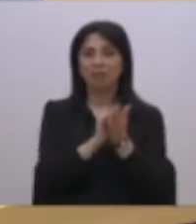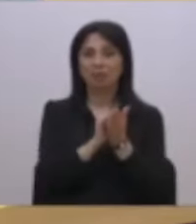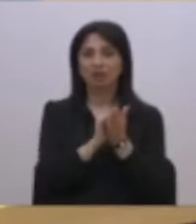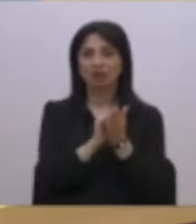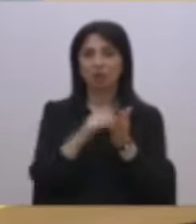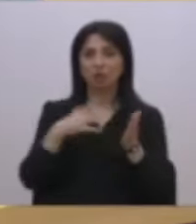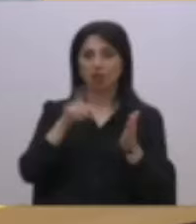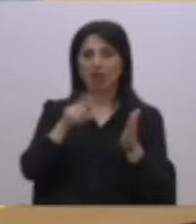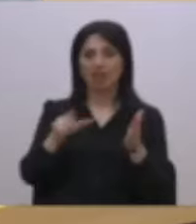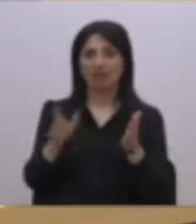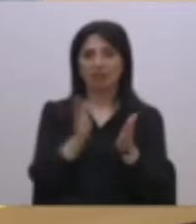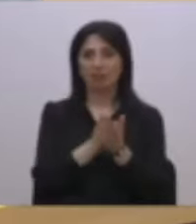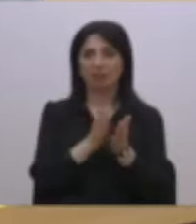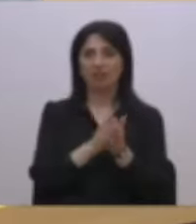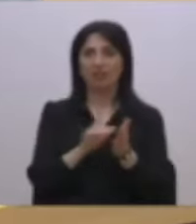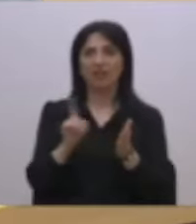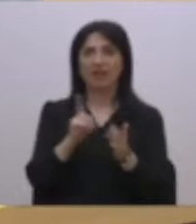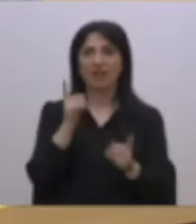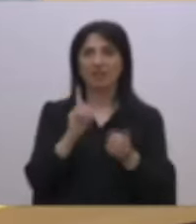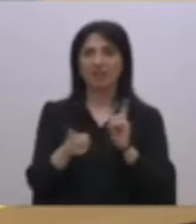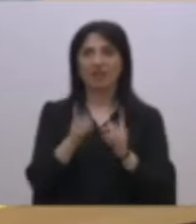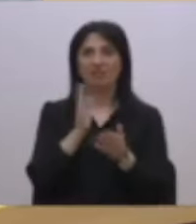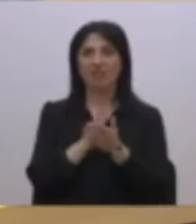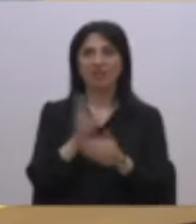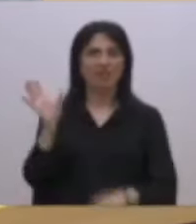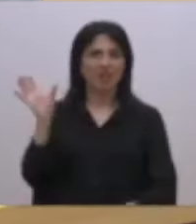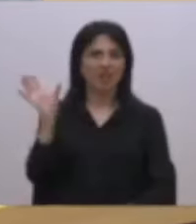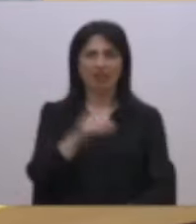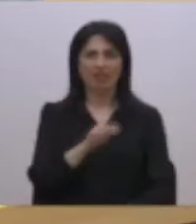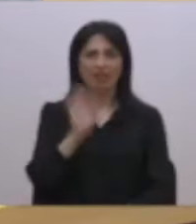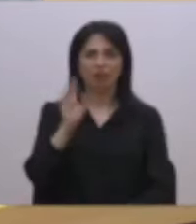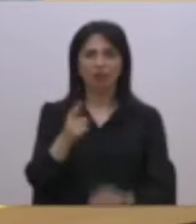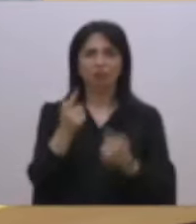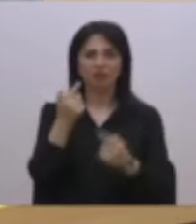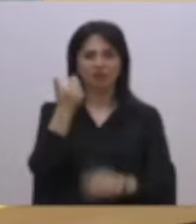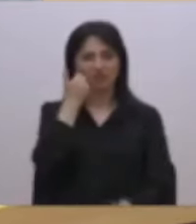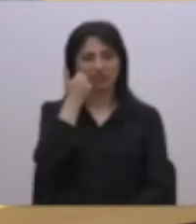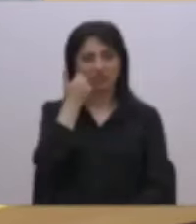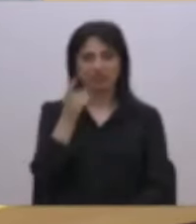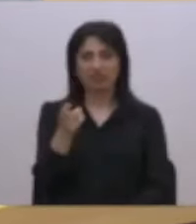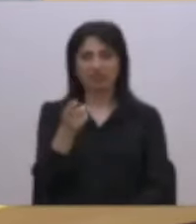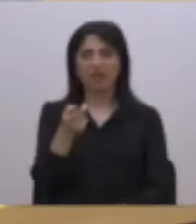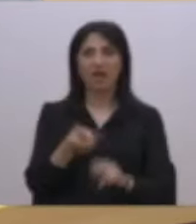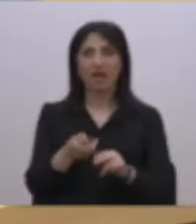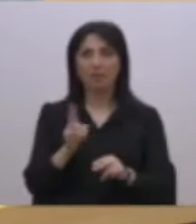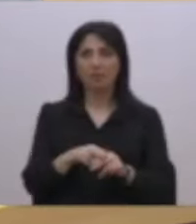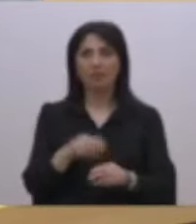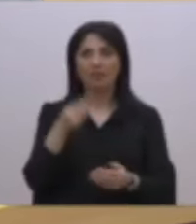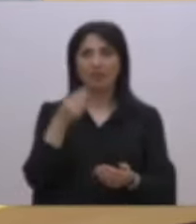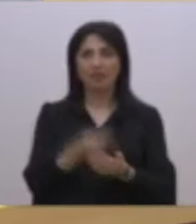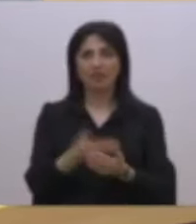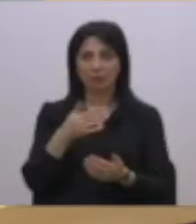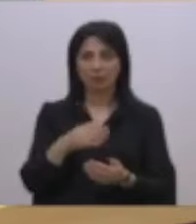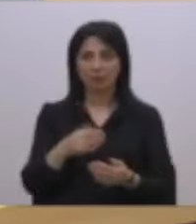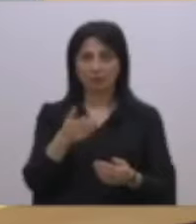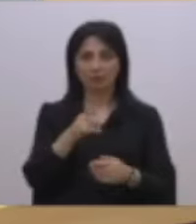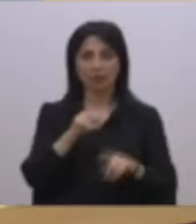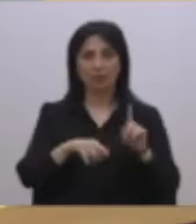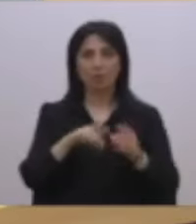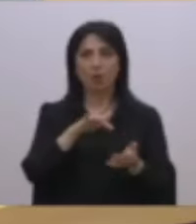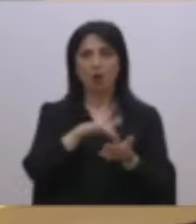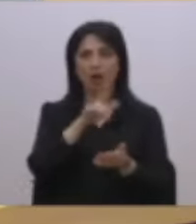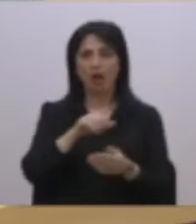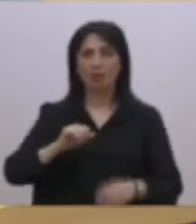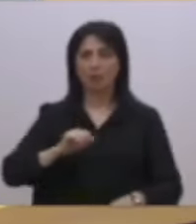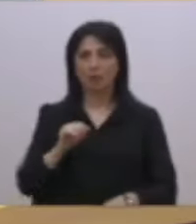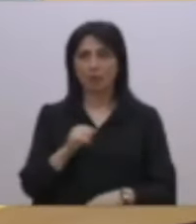ჩამდგარი ქართველები ხართ, რაც რეალურად არის ყველაზე უფრო დიდი სირცხვილი. ამიტომ ძვირფასოთ არამემამულეებო,